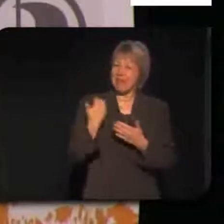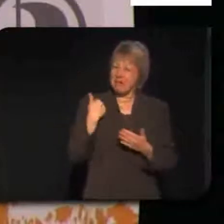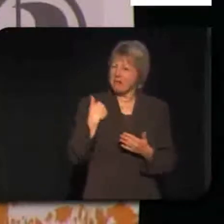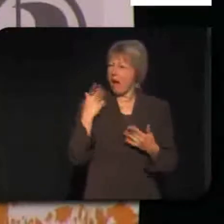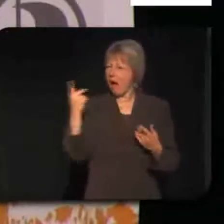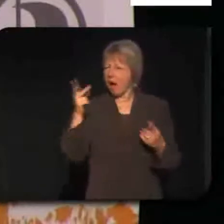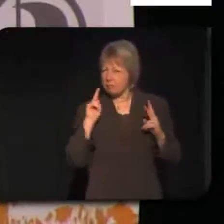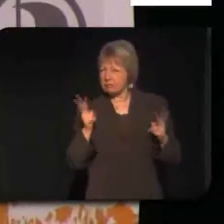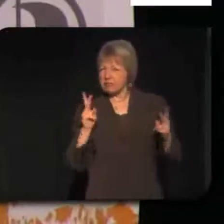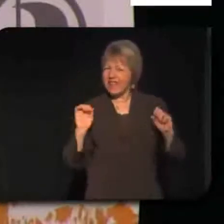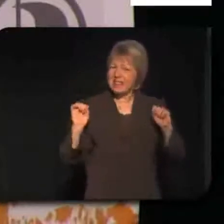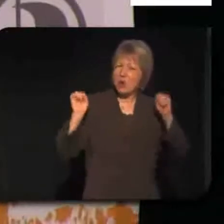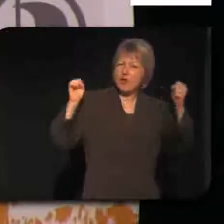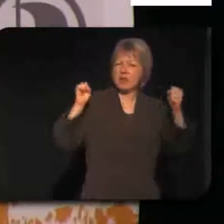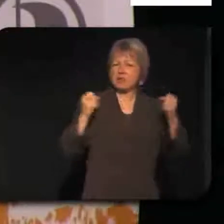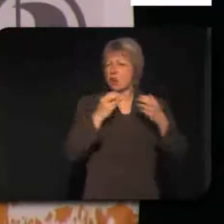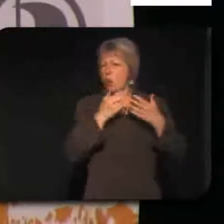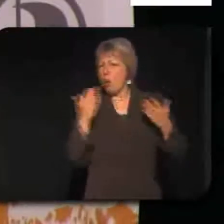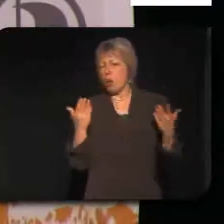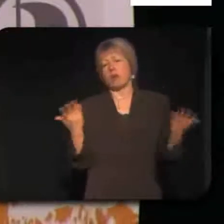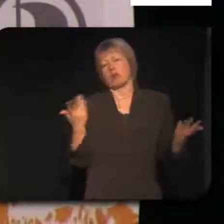Jobwunder aufgefallen